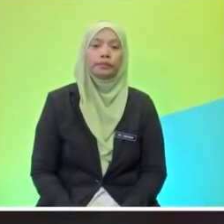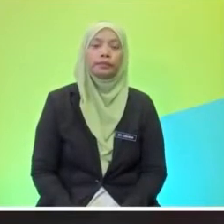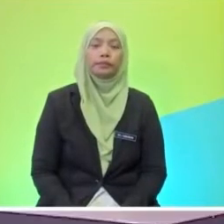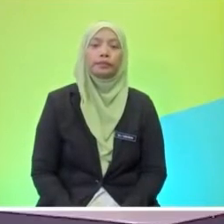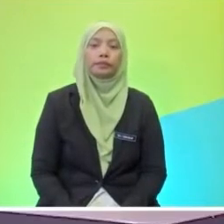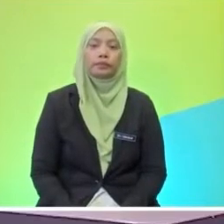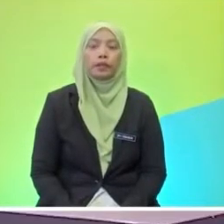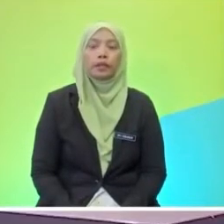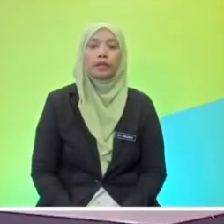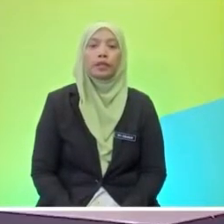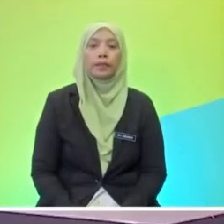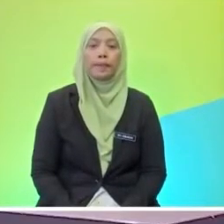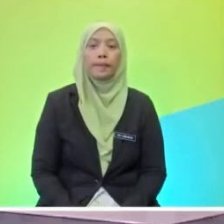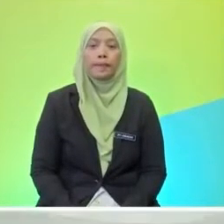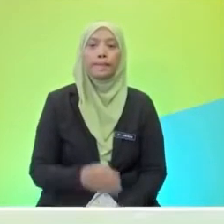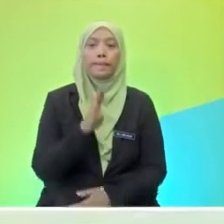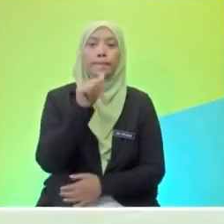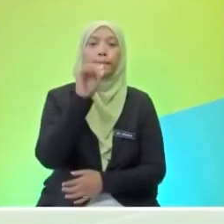baja organik